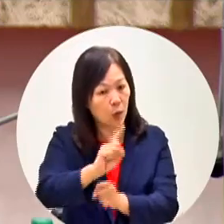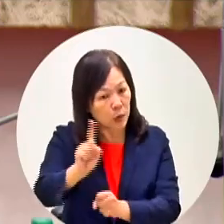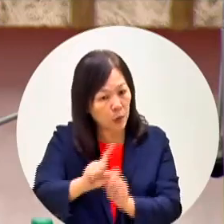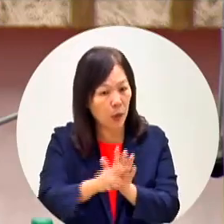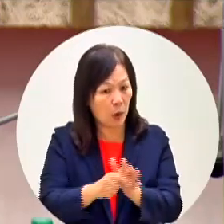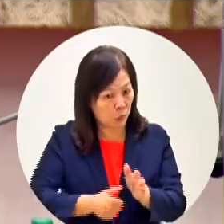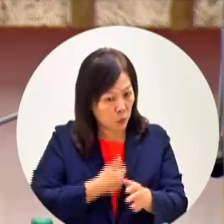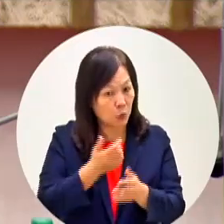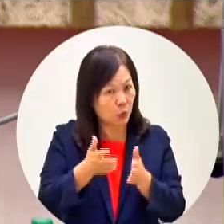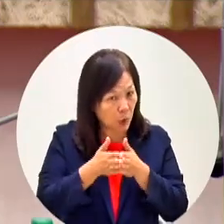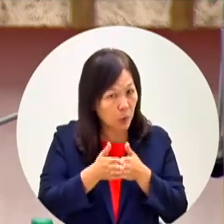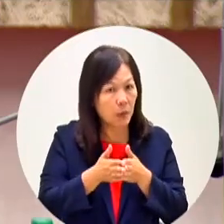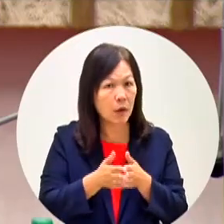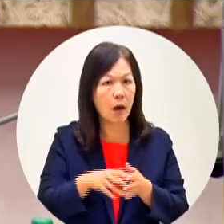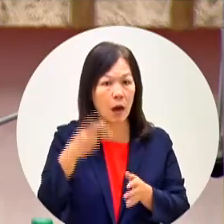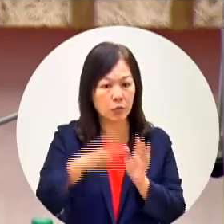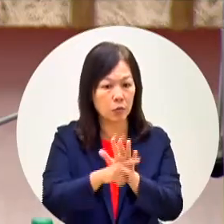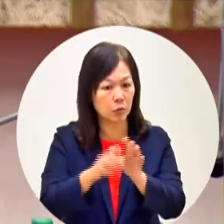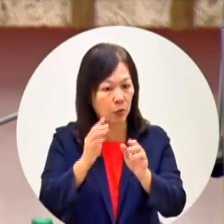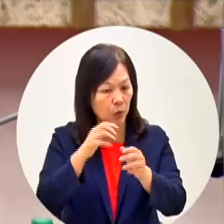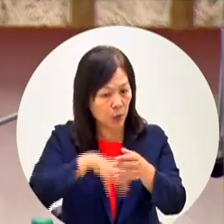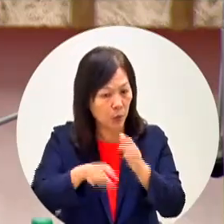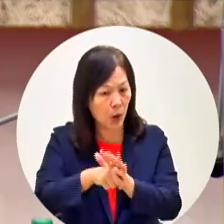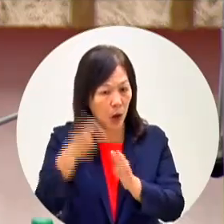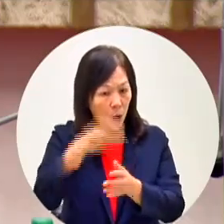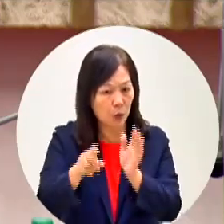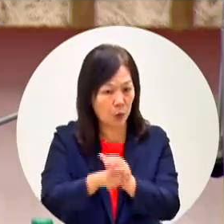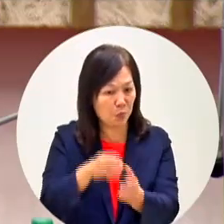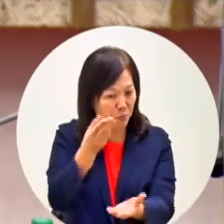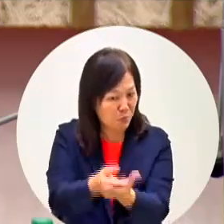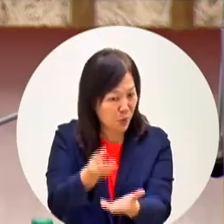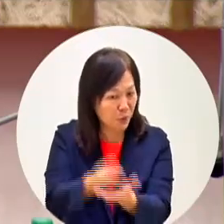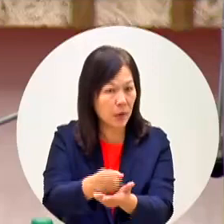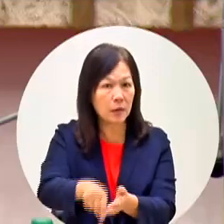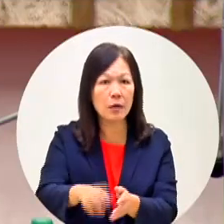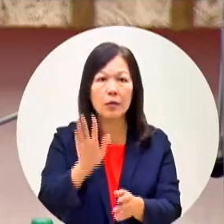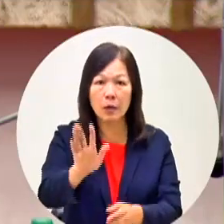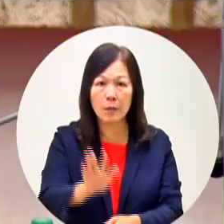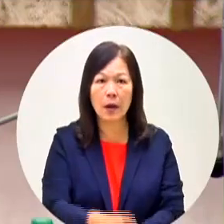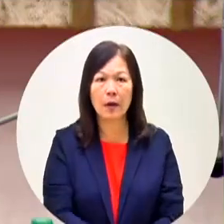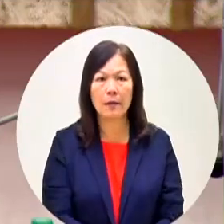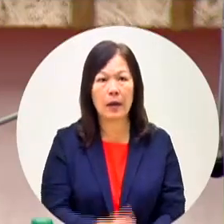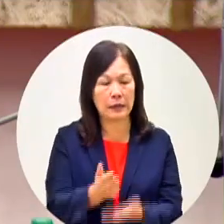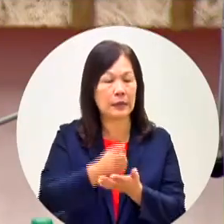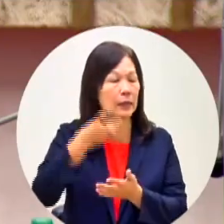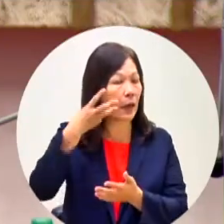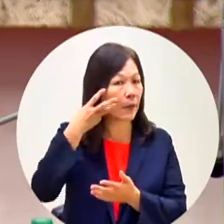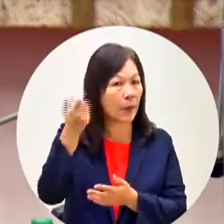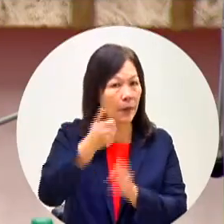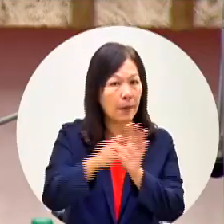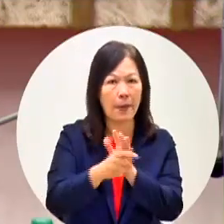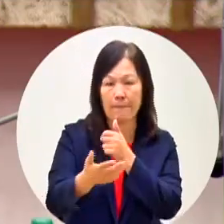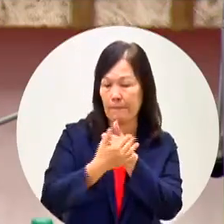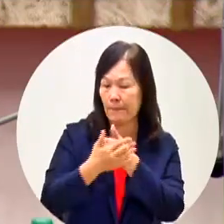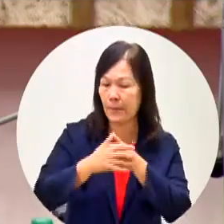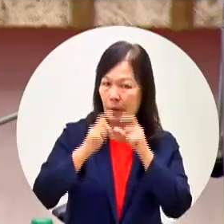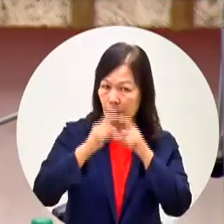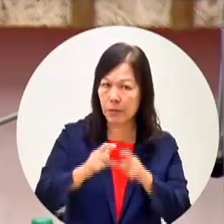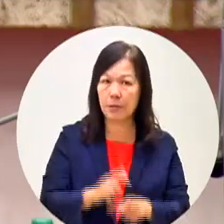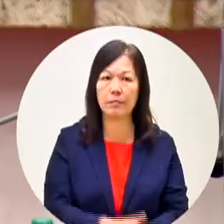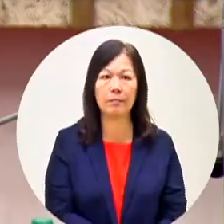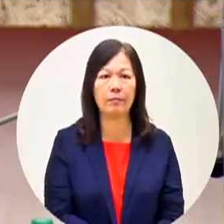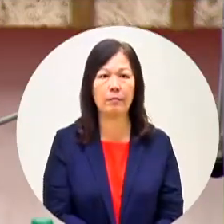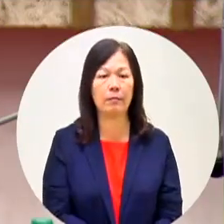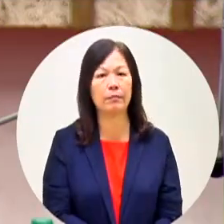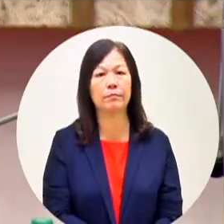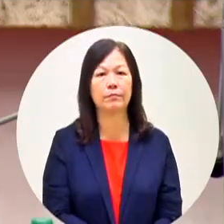包含这个博弈的部分？我们请观光潘局长哈来帮我们回答一下，谢谢。 来，局长到了。 谢谢议员指